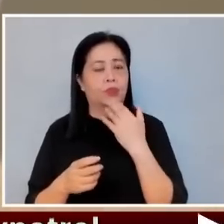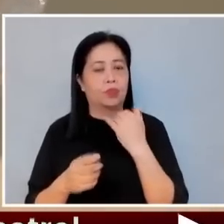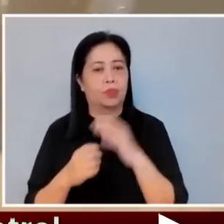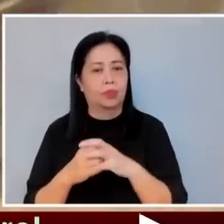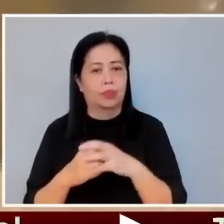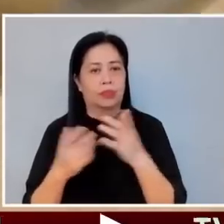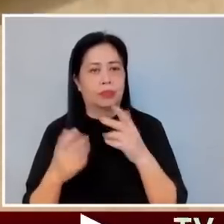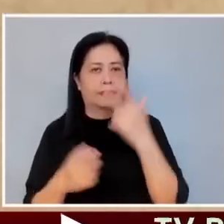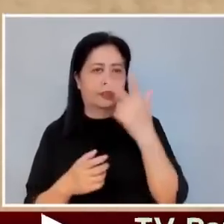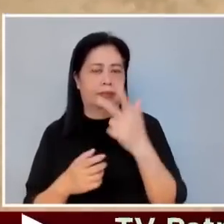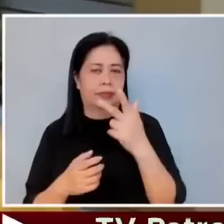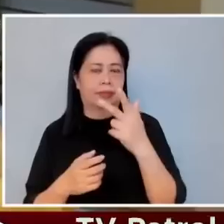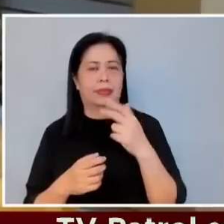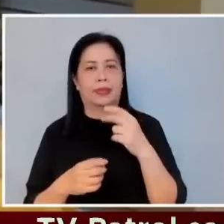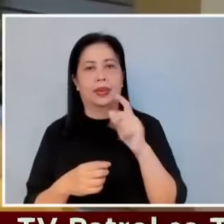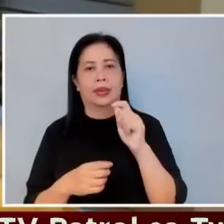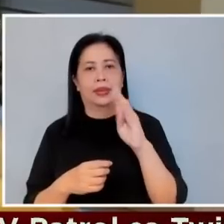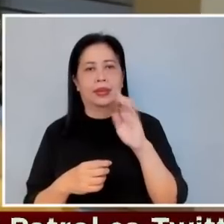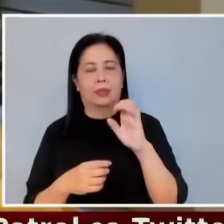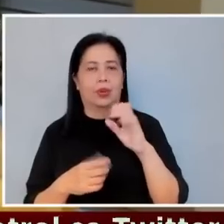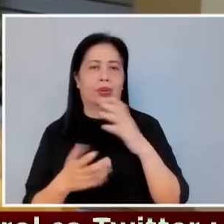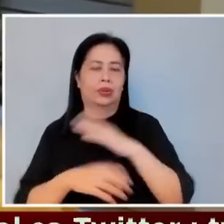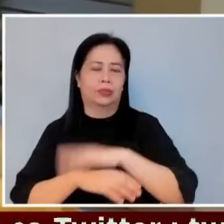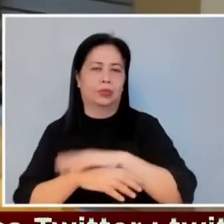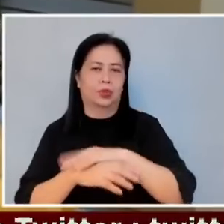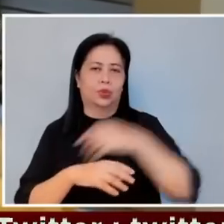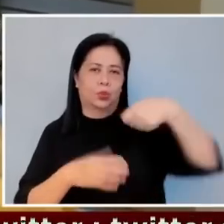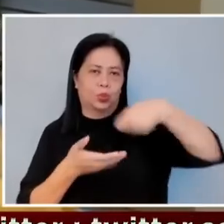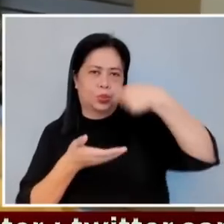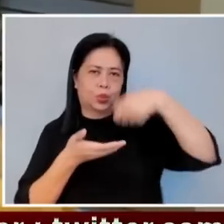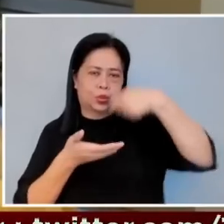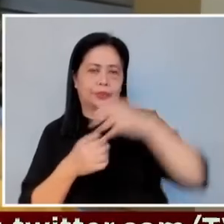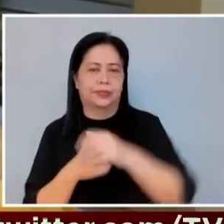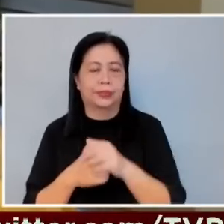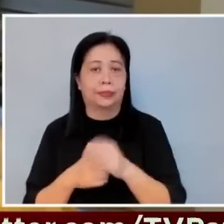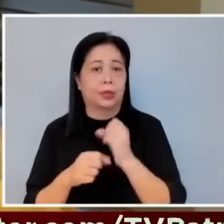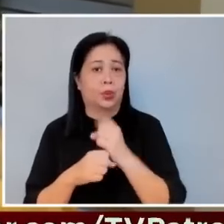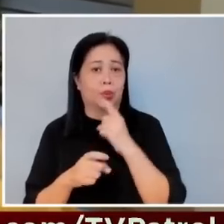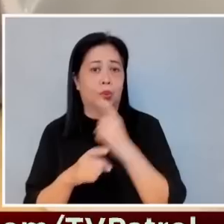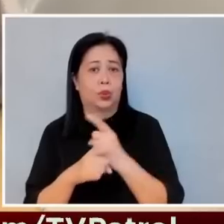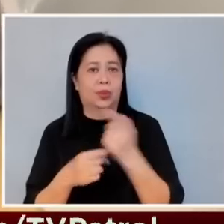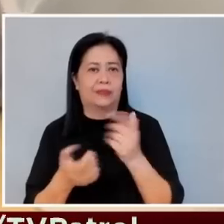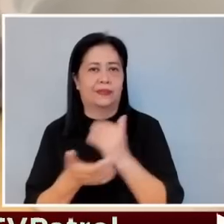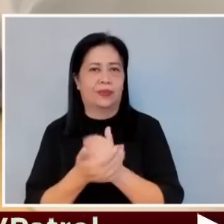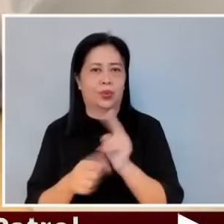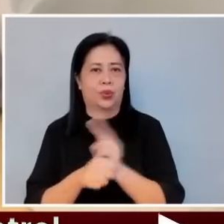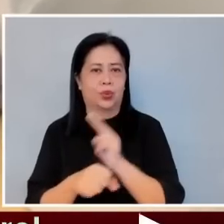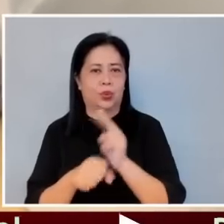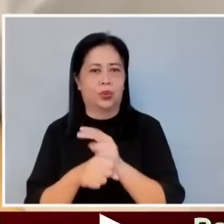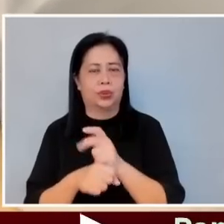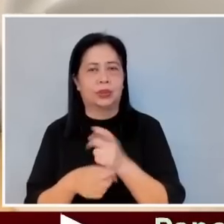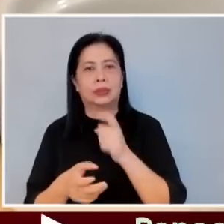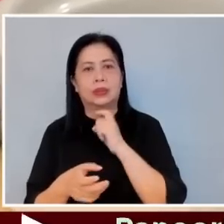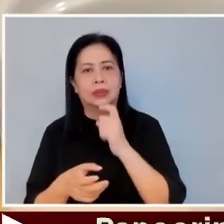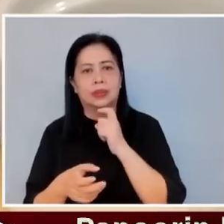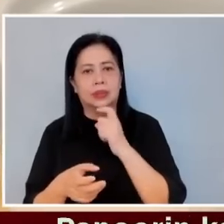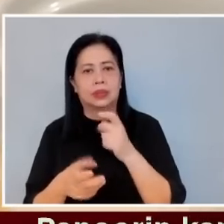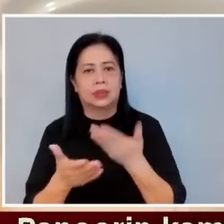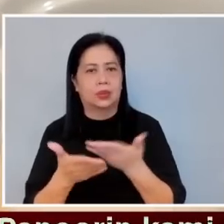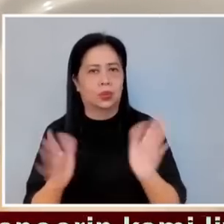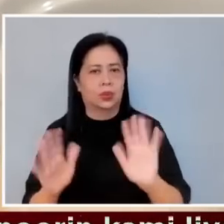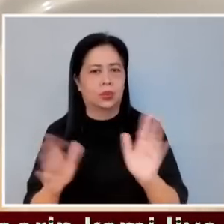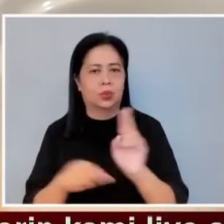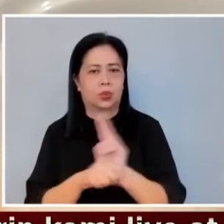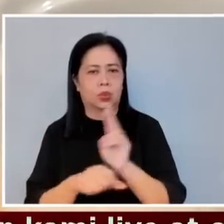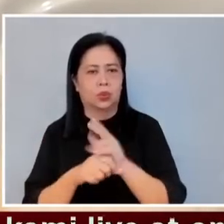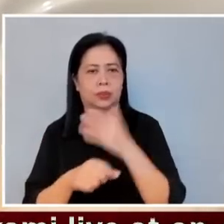is 3 tablespoons. Dahil gumamit tayo ng curing salt, make sure that we avoid using stainless steel or aluminum materials.